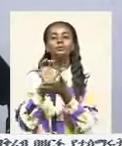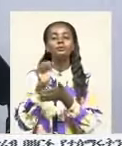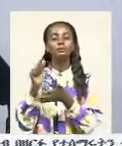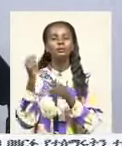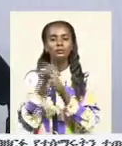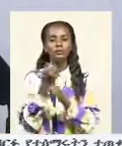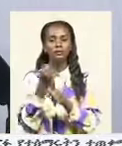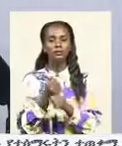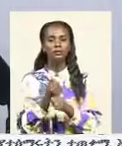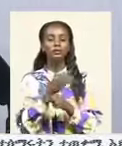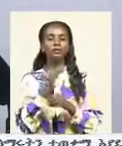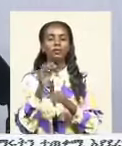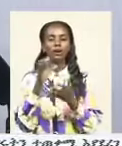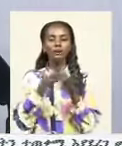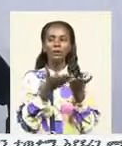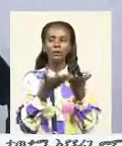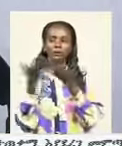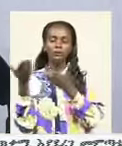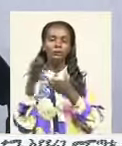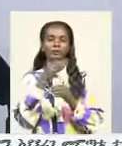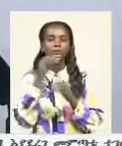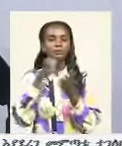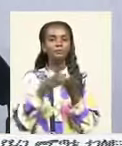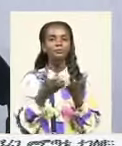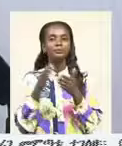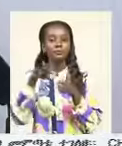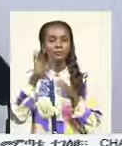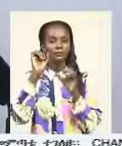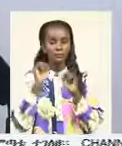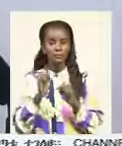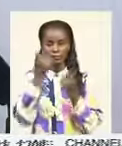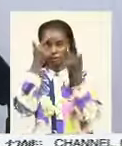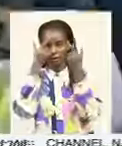ምርት ለገበያ አቅርቦ ተጨማሪ የውጭ ምንዛሬ ሊገኝ የሚችልበትን እድል ማመቻቸት ነውና